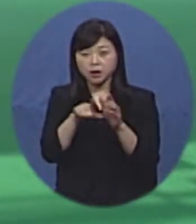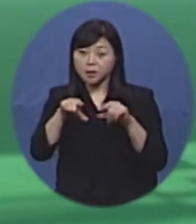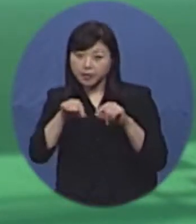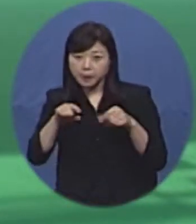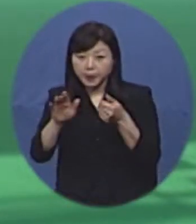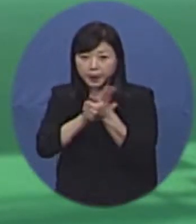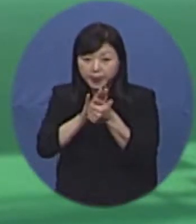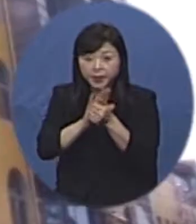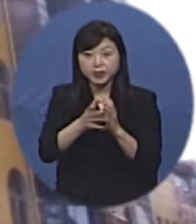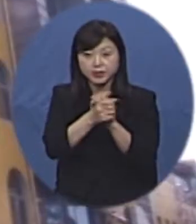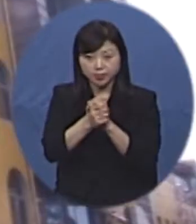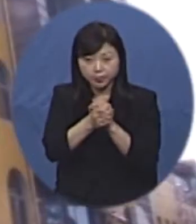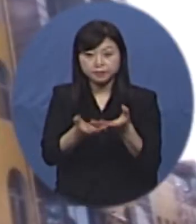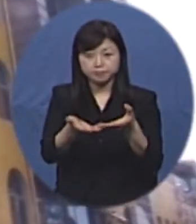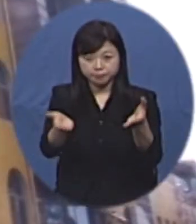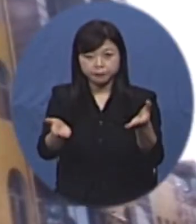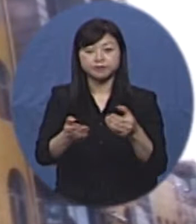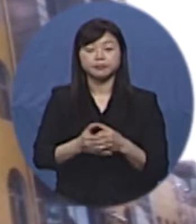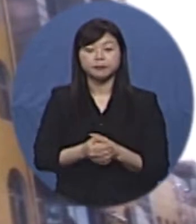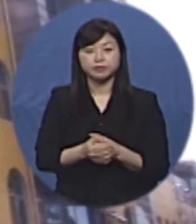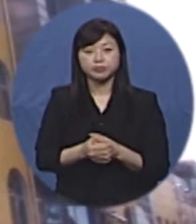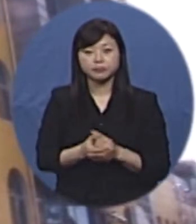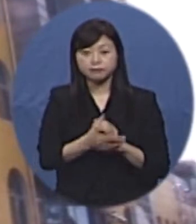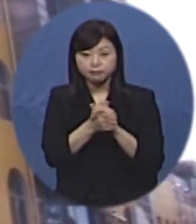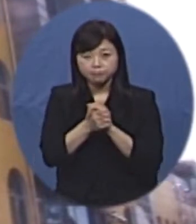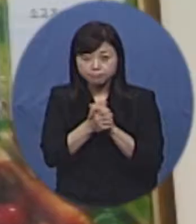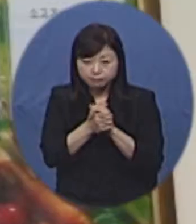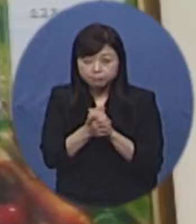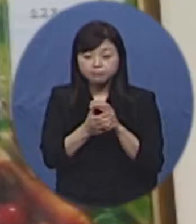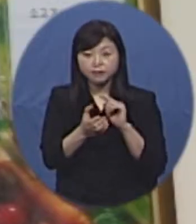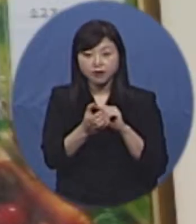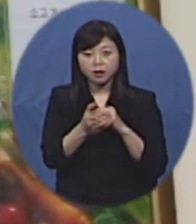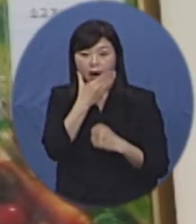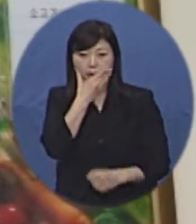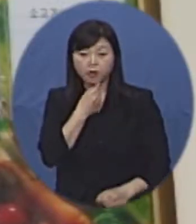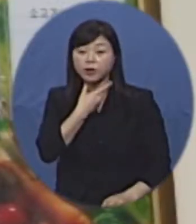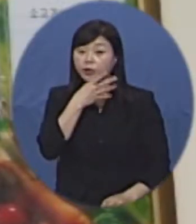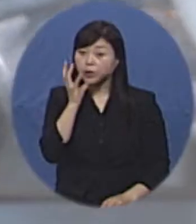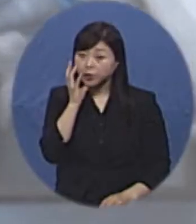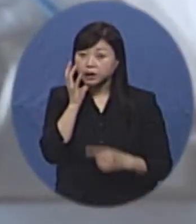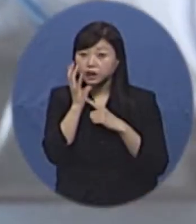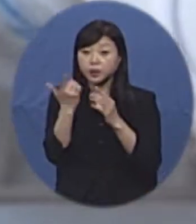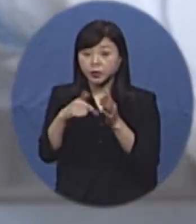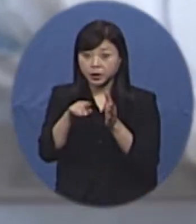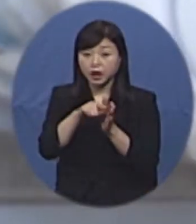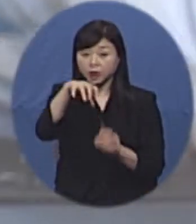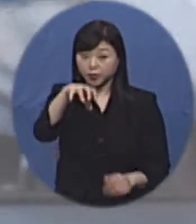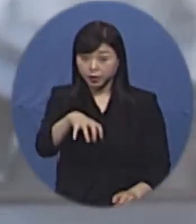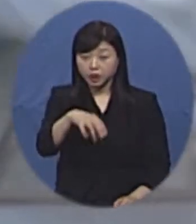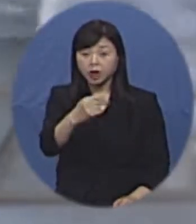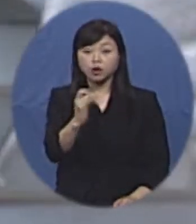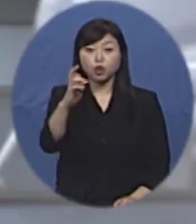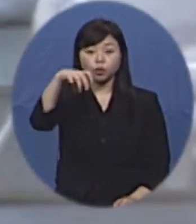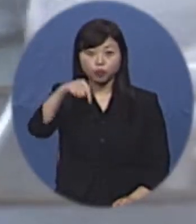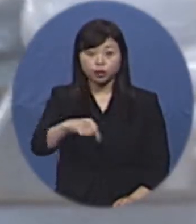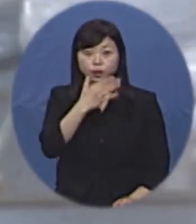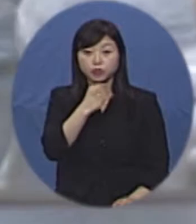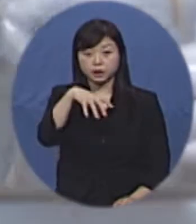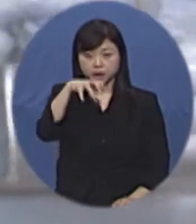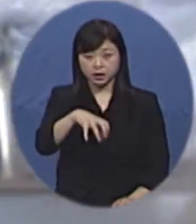있습니다. 정겹고 행복한 노후의 본고장, 순천의 동부종합복지관은